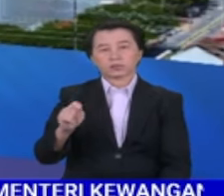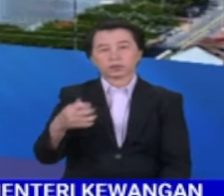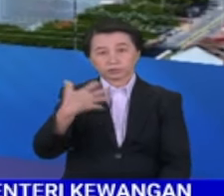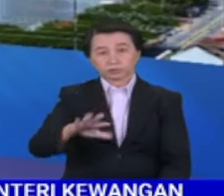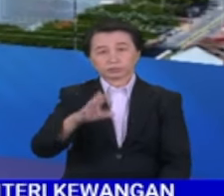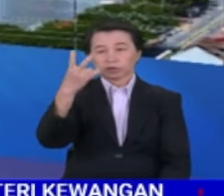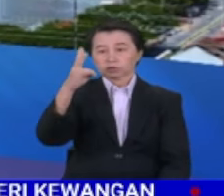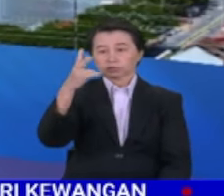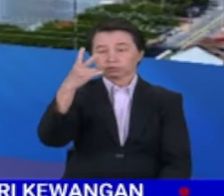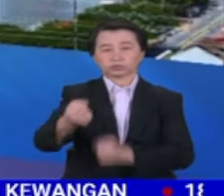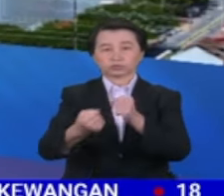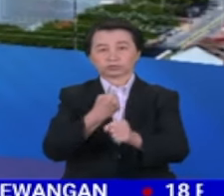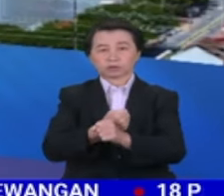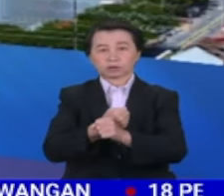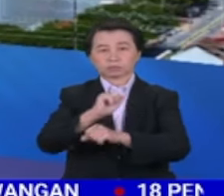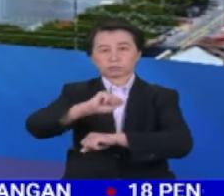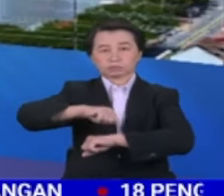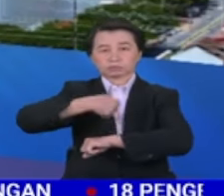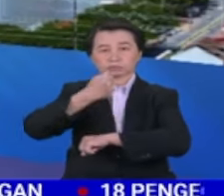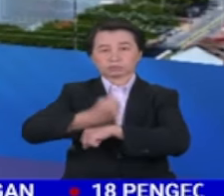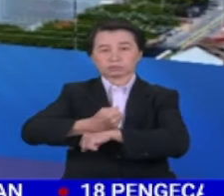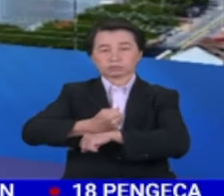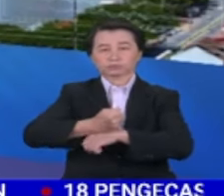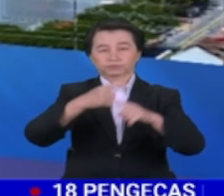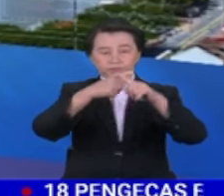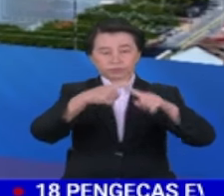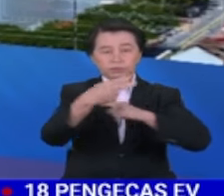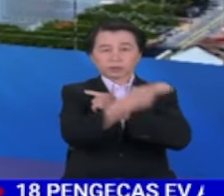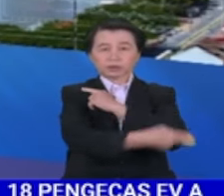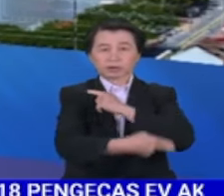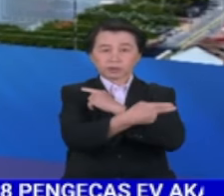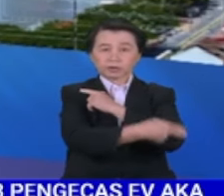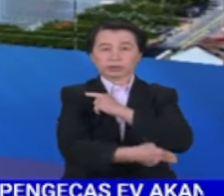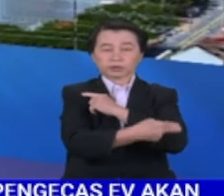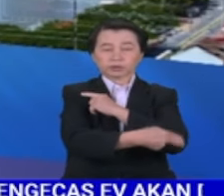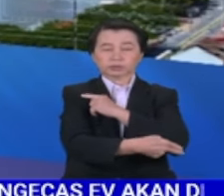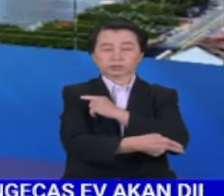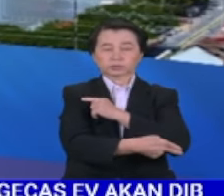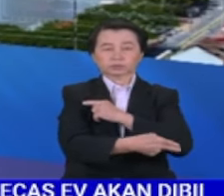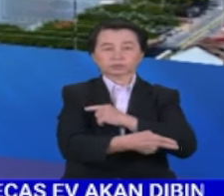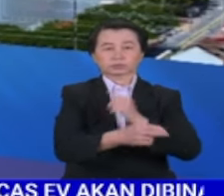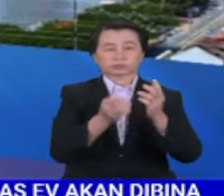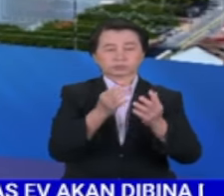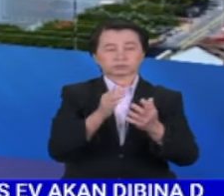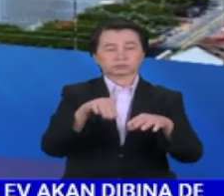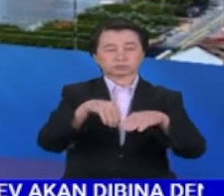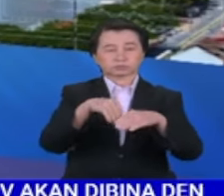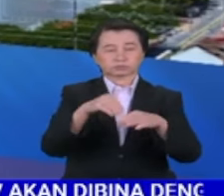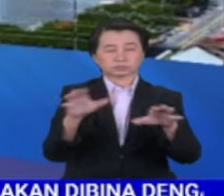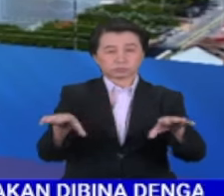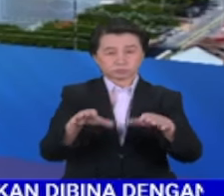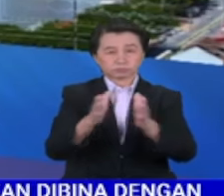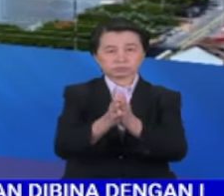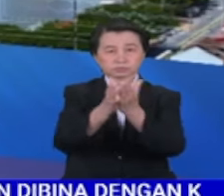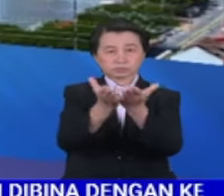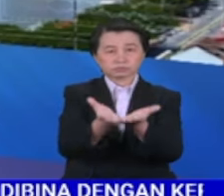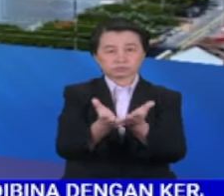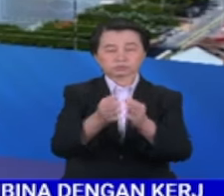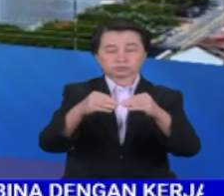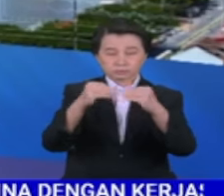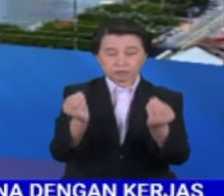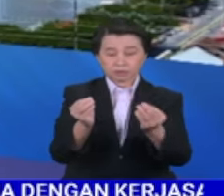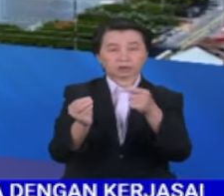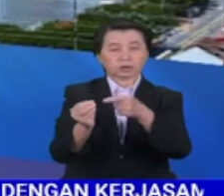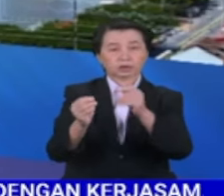penuaannya menurut ahli dewan negara snato Rita Sari majalah antara kita itu